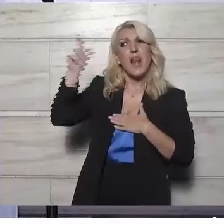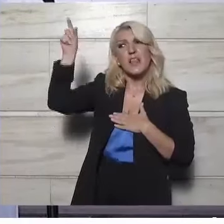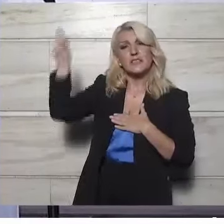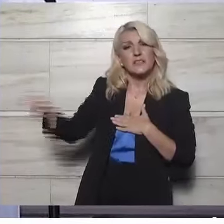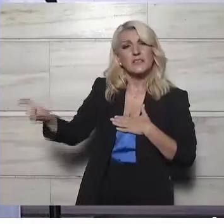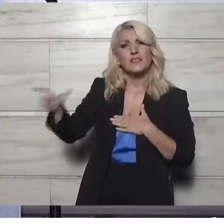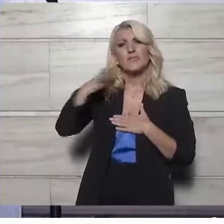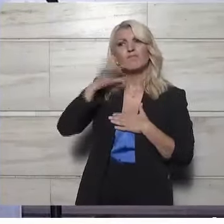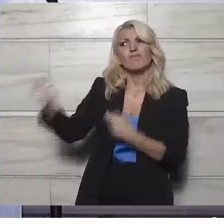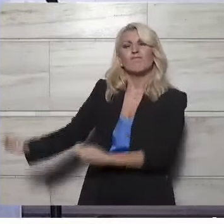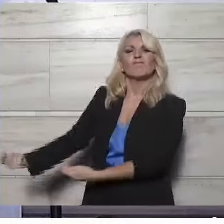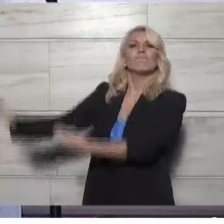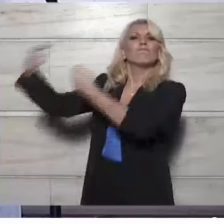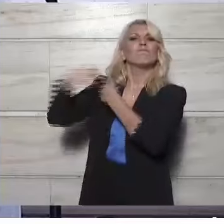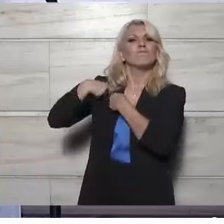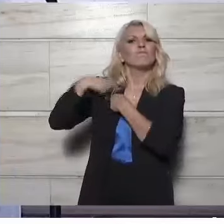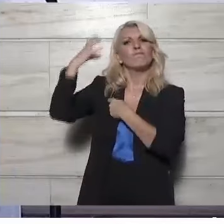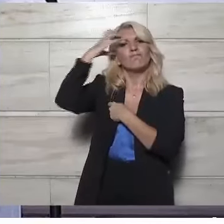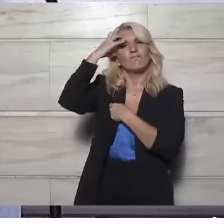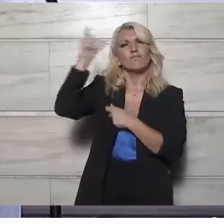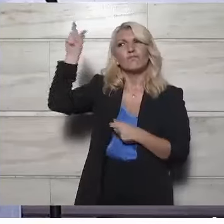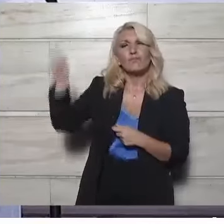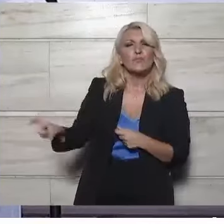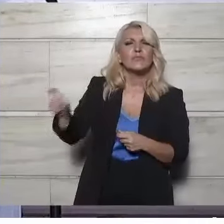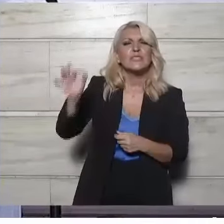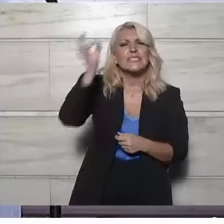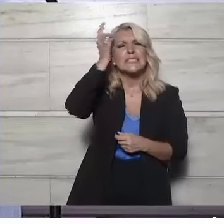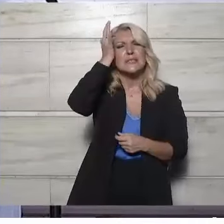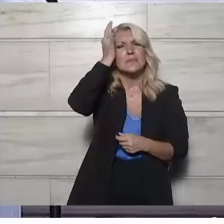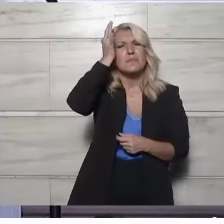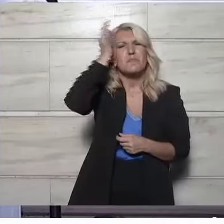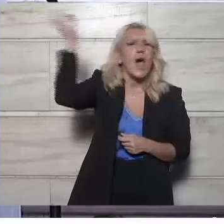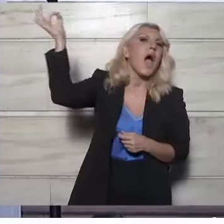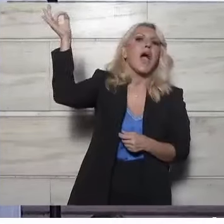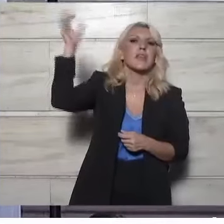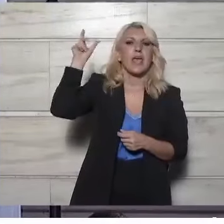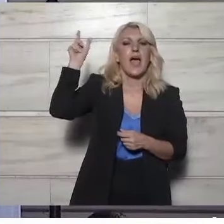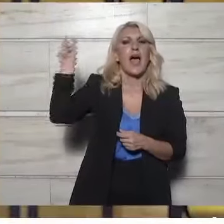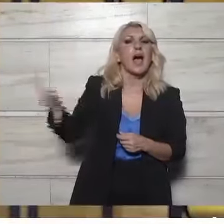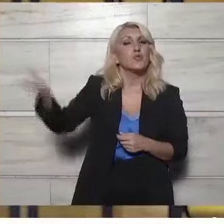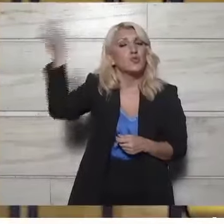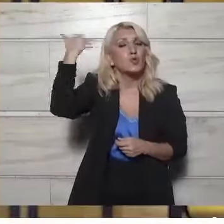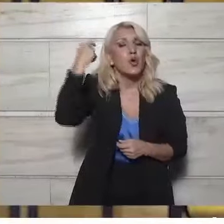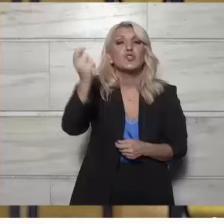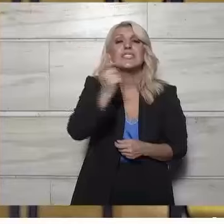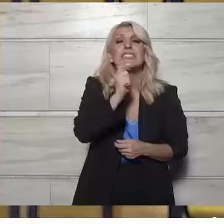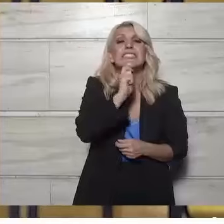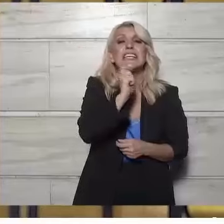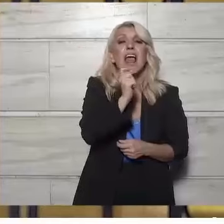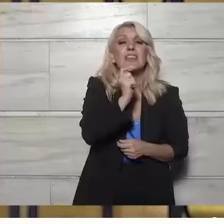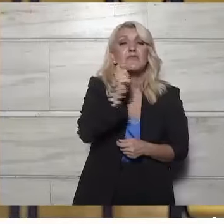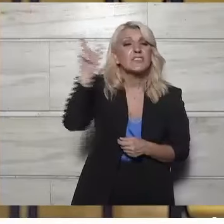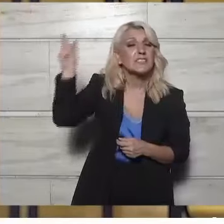σπάνιες και άγνωστες συνεντεύξεις του, δημοσιεύθηκε πρόσφατα. Ακούστε τι έλεγε ο Κωνσταντίνος